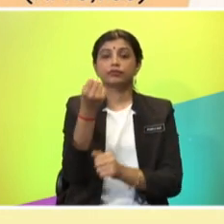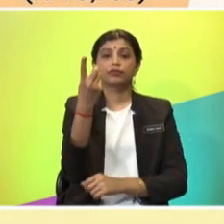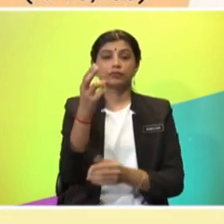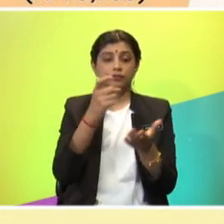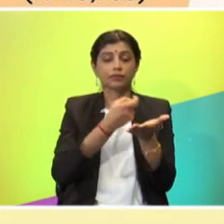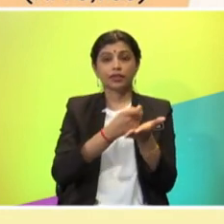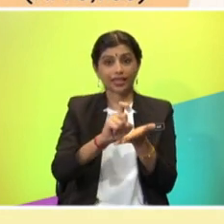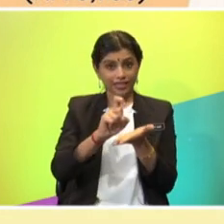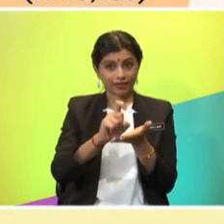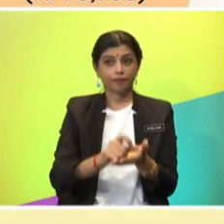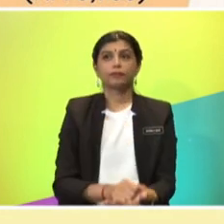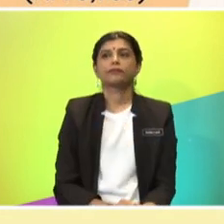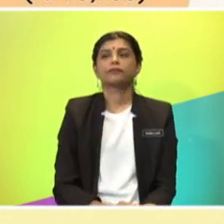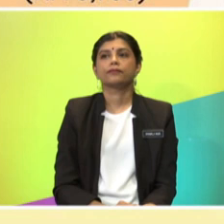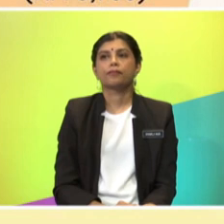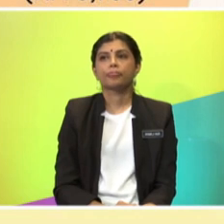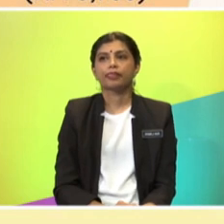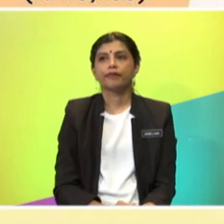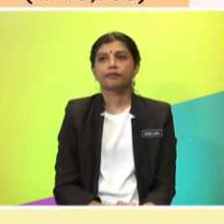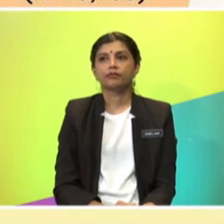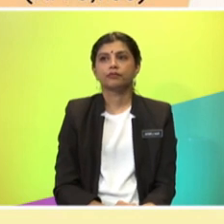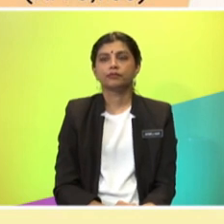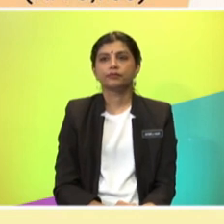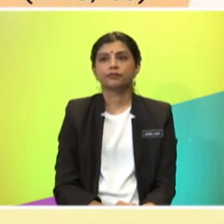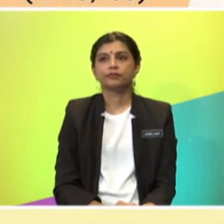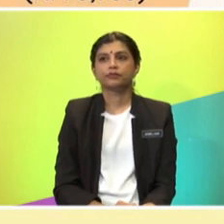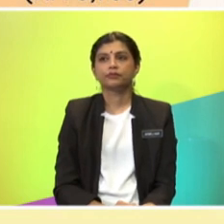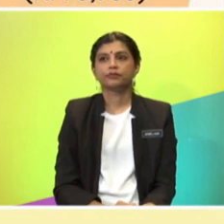murid-murid. Dengar dan lihat. Okey.